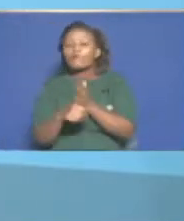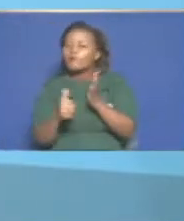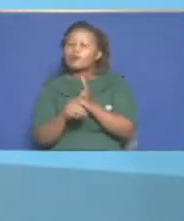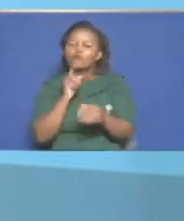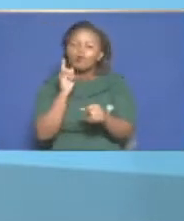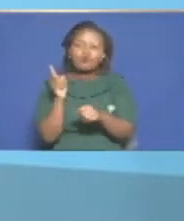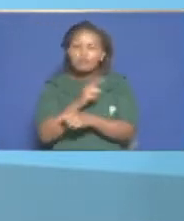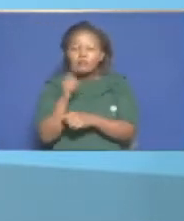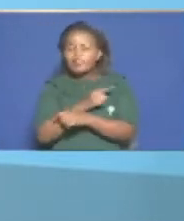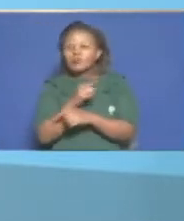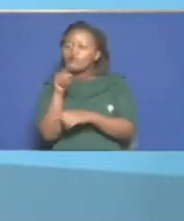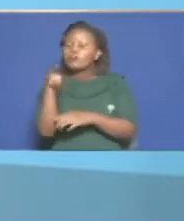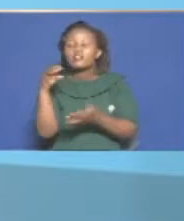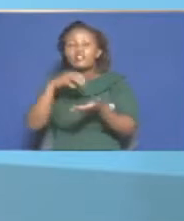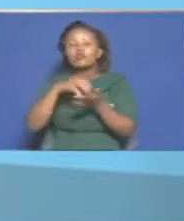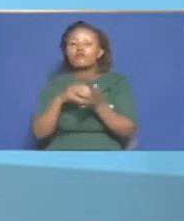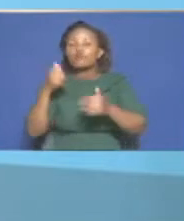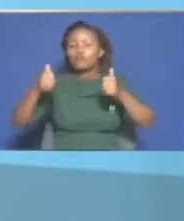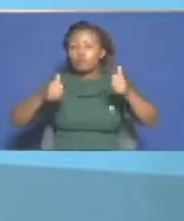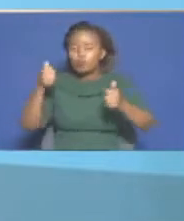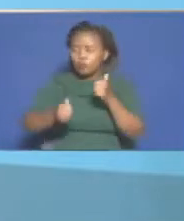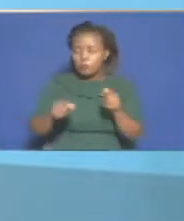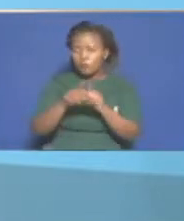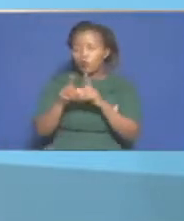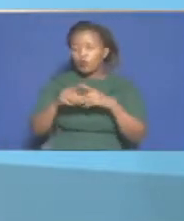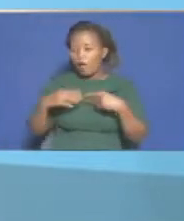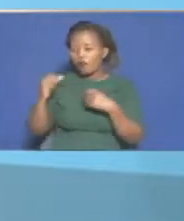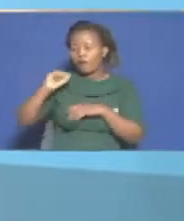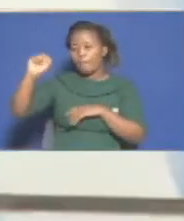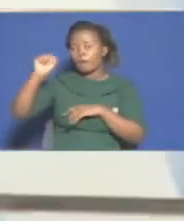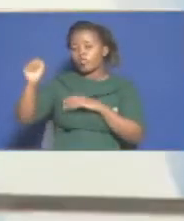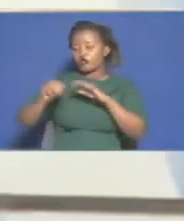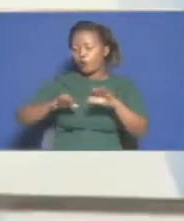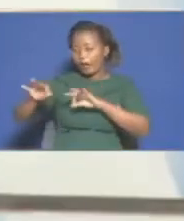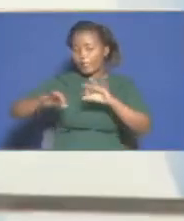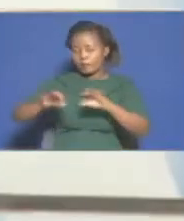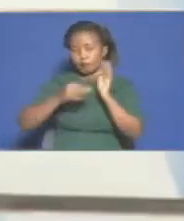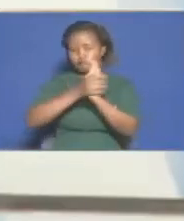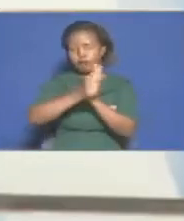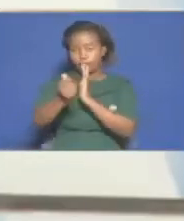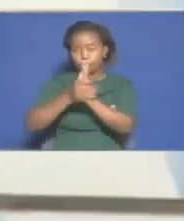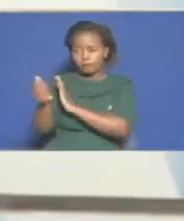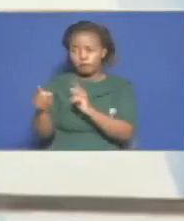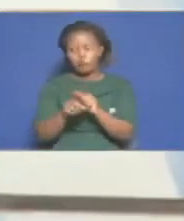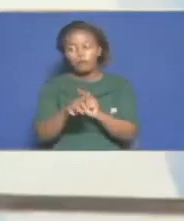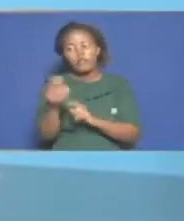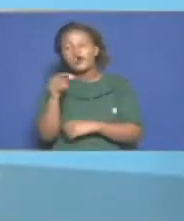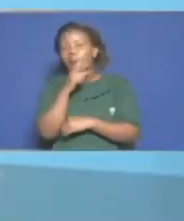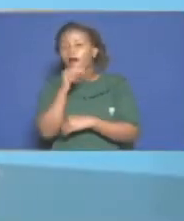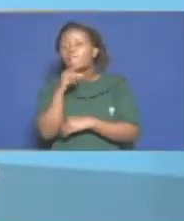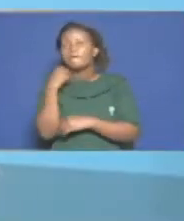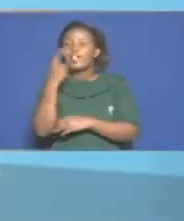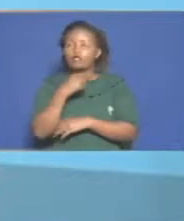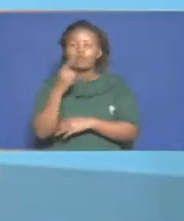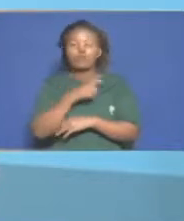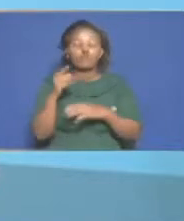studio nazungumza naye Edwin Kegoli ambaye ni mchanganuzi wa sera, na vilevile Joel Kweyu ambaye ni mwanaharakati